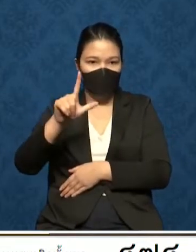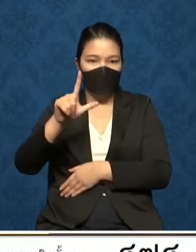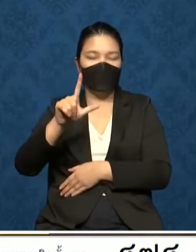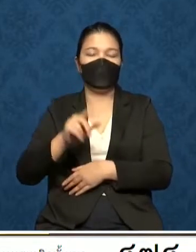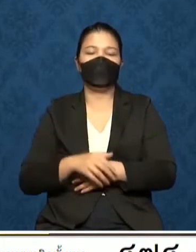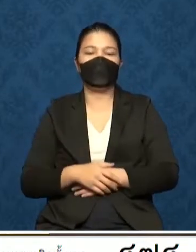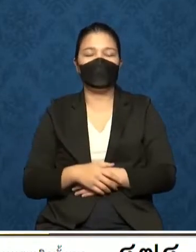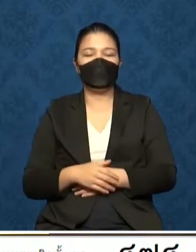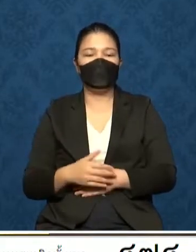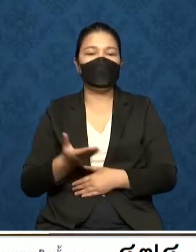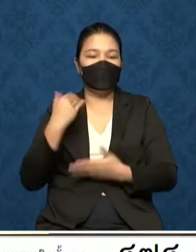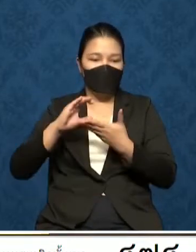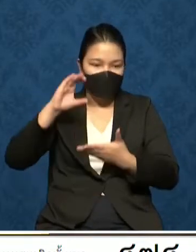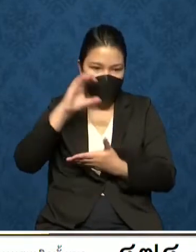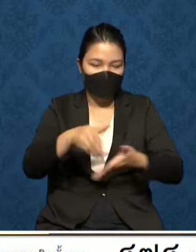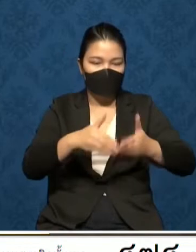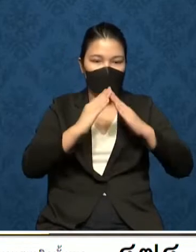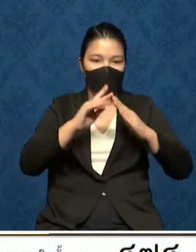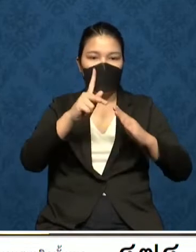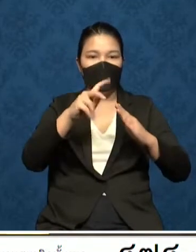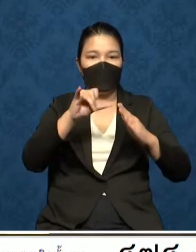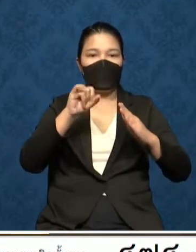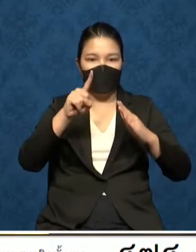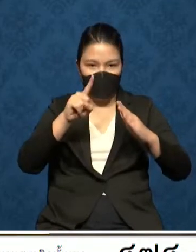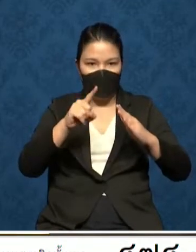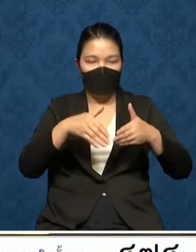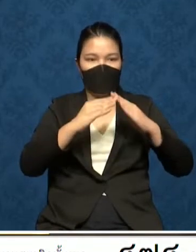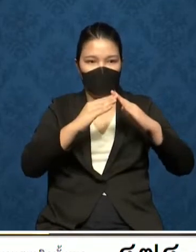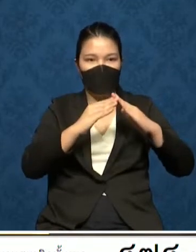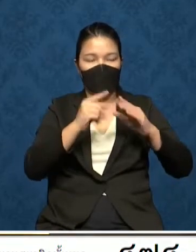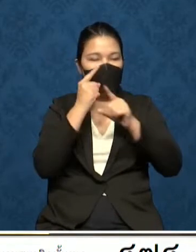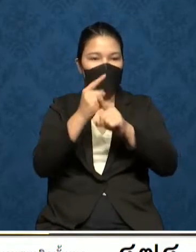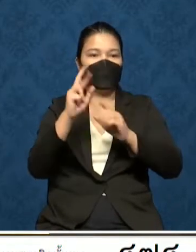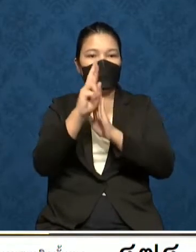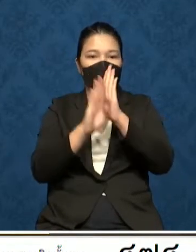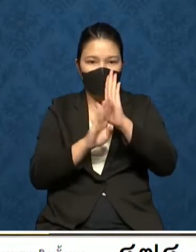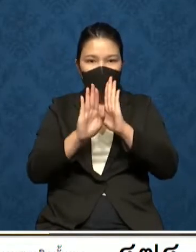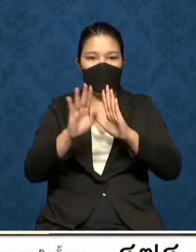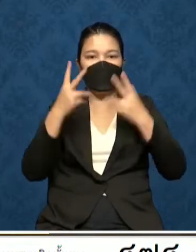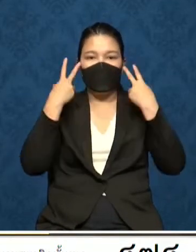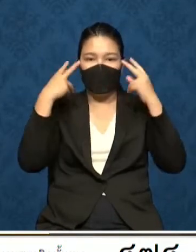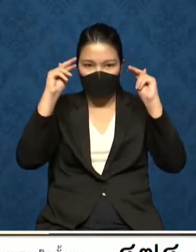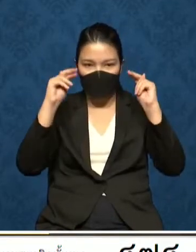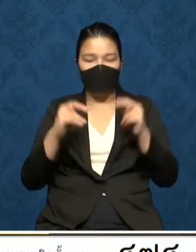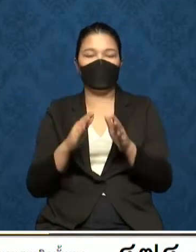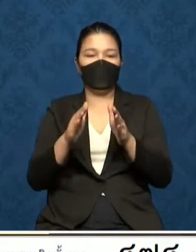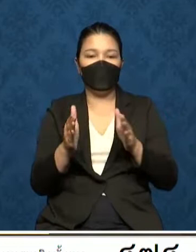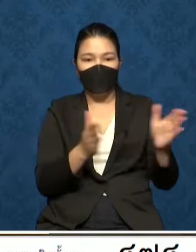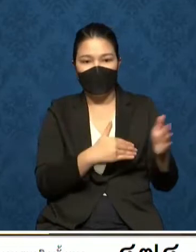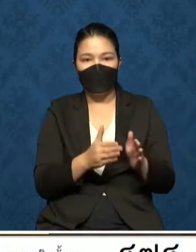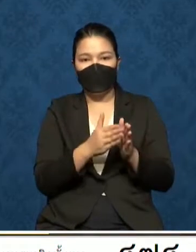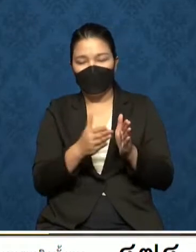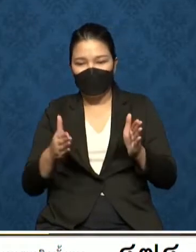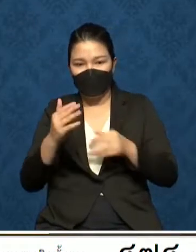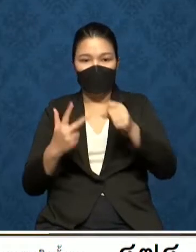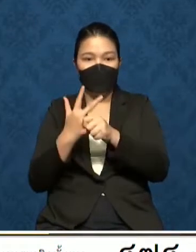ะครับเพื่อตั้งกองทุนกยศ.โดยใช้ระเบียบสำนักนายกรัฐมนตรีต่อมาอีก เพียง3ปี